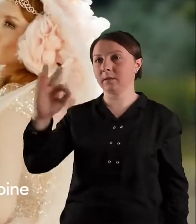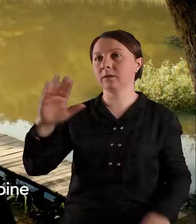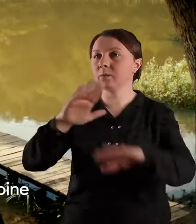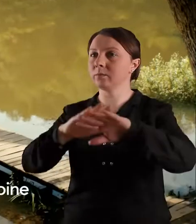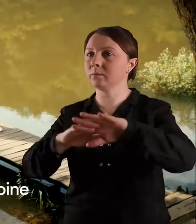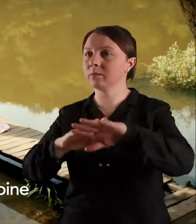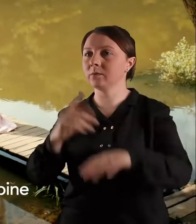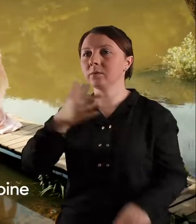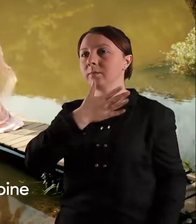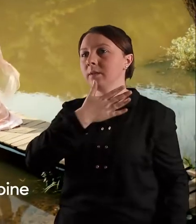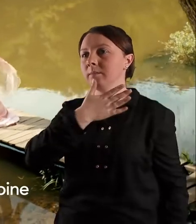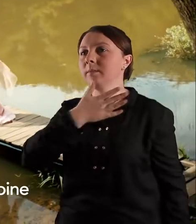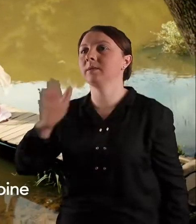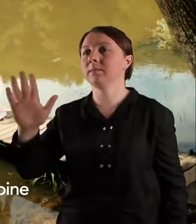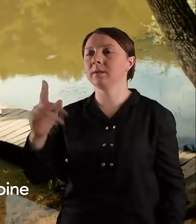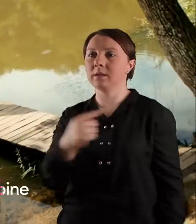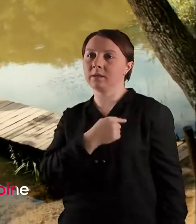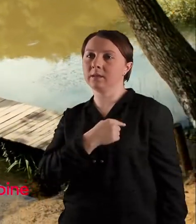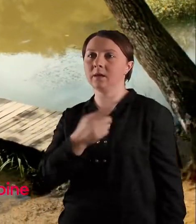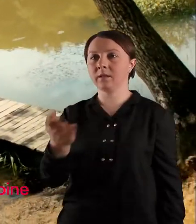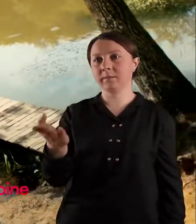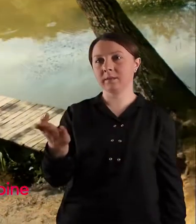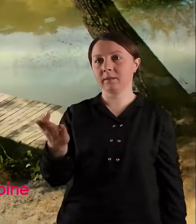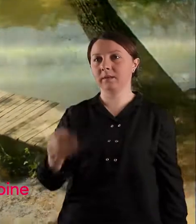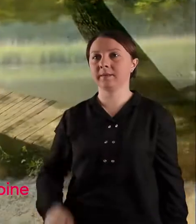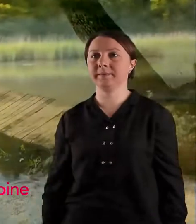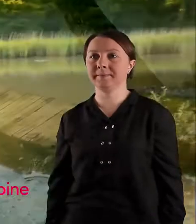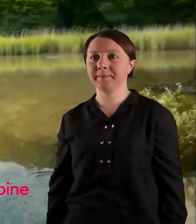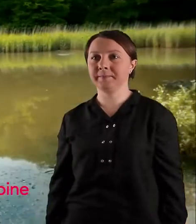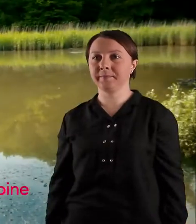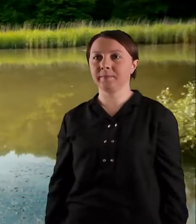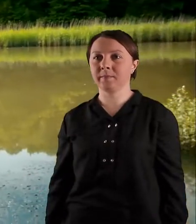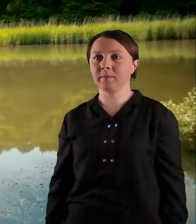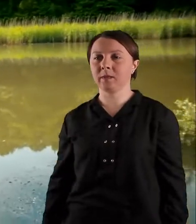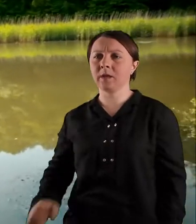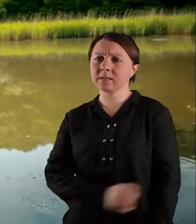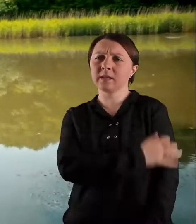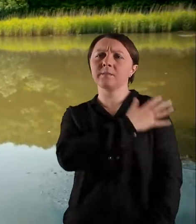kimler dokunmuş bile bilmeden kalbine,